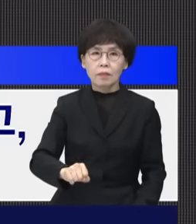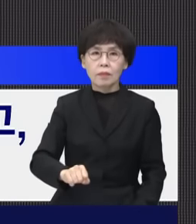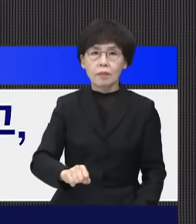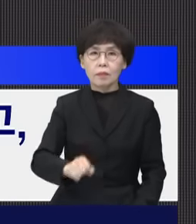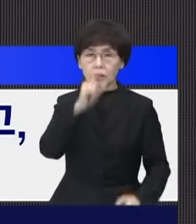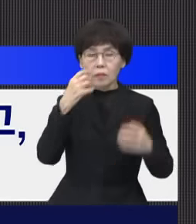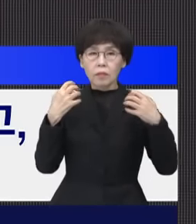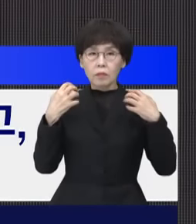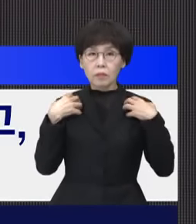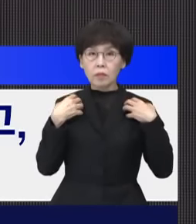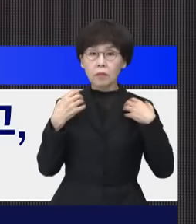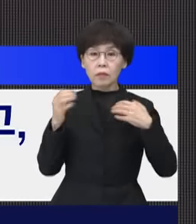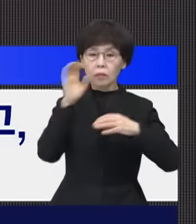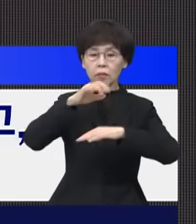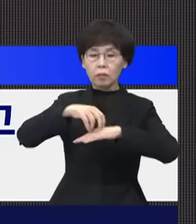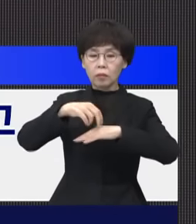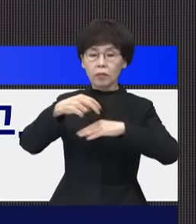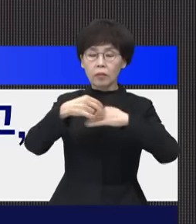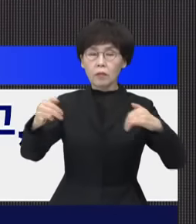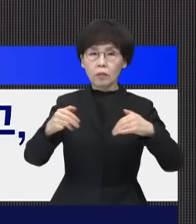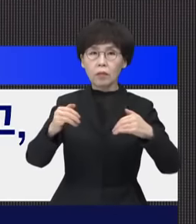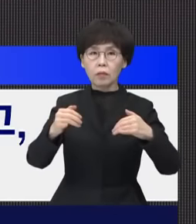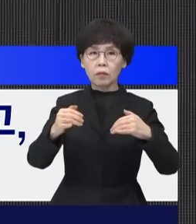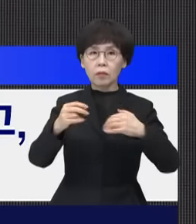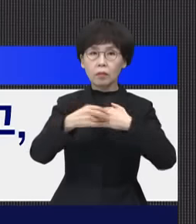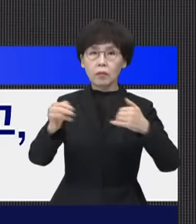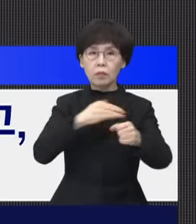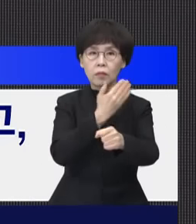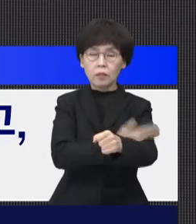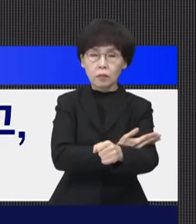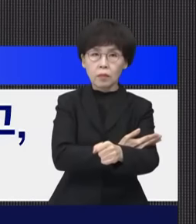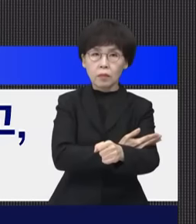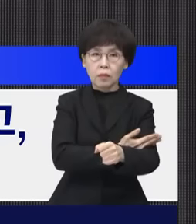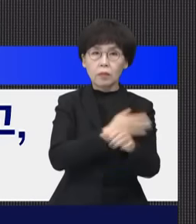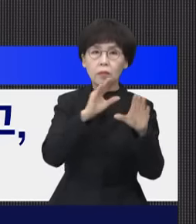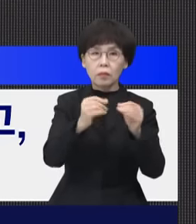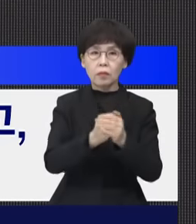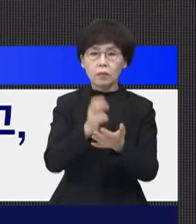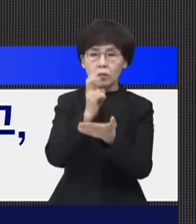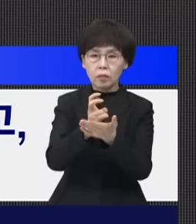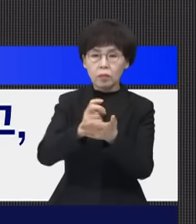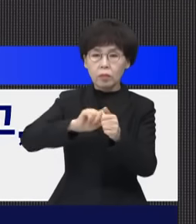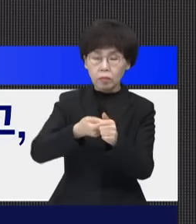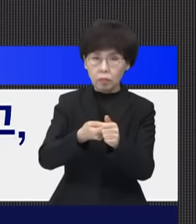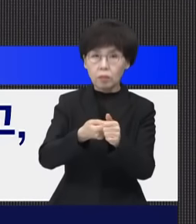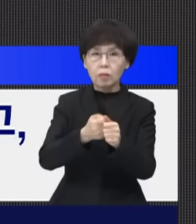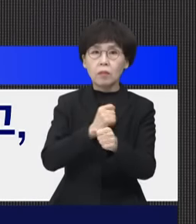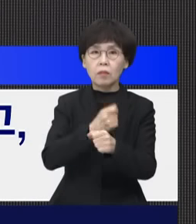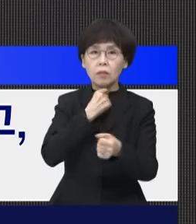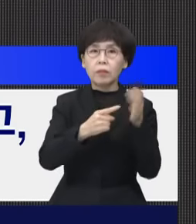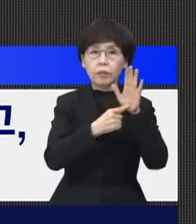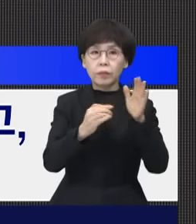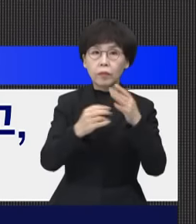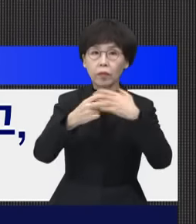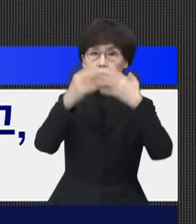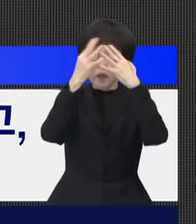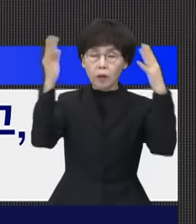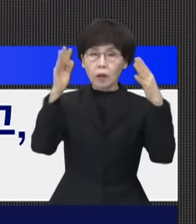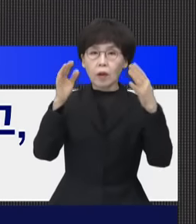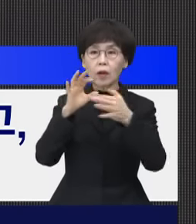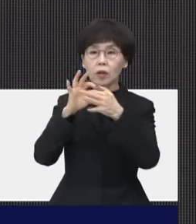정부는 전공의들의 면허정지 및 사법처리 강행 방침을 천명하였고 의대가 속해 있는 각